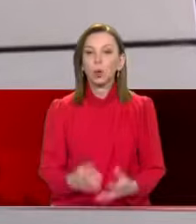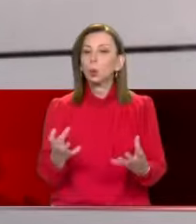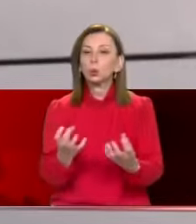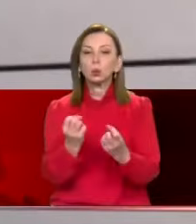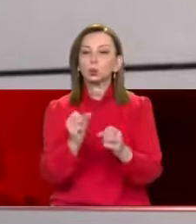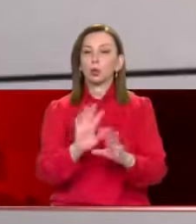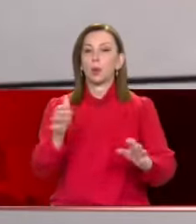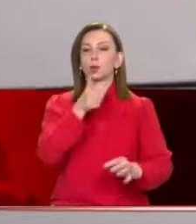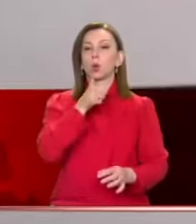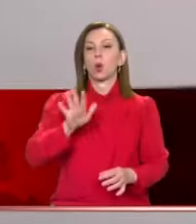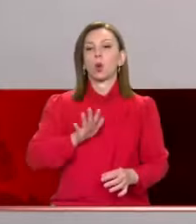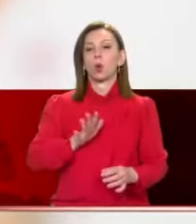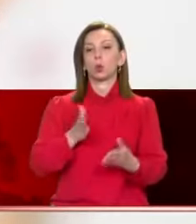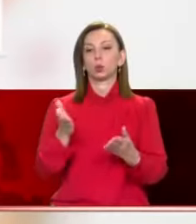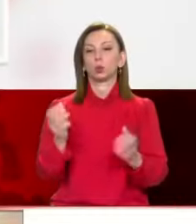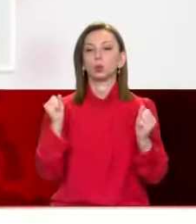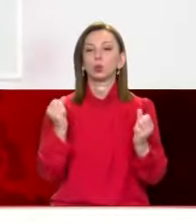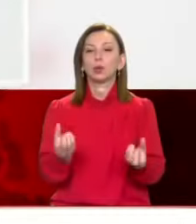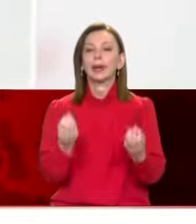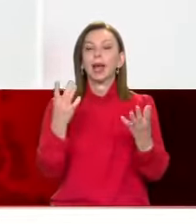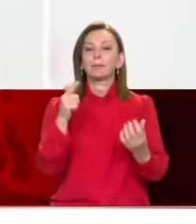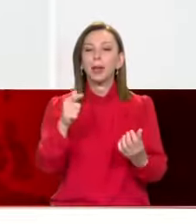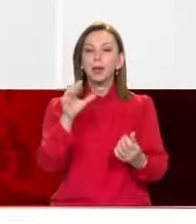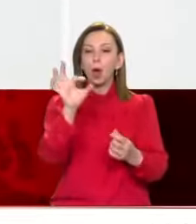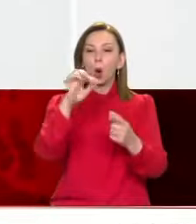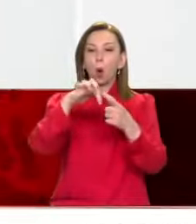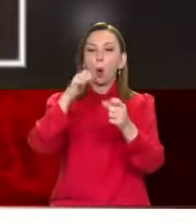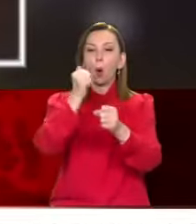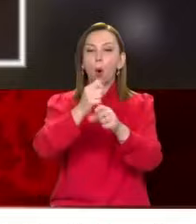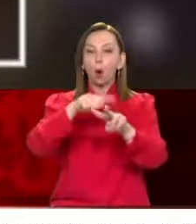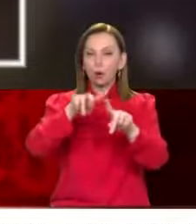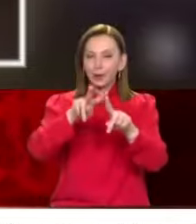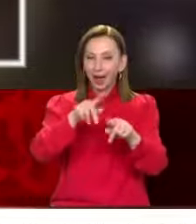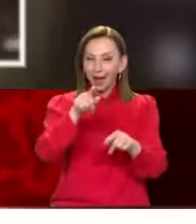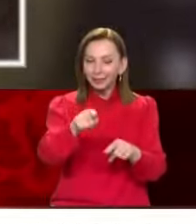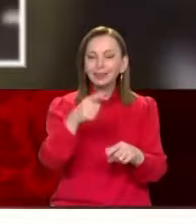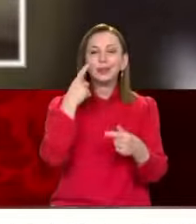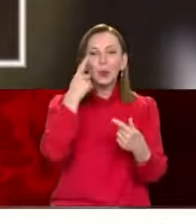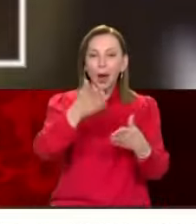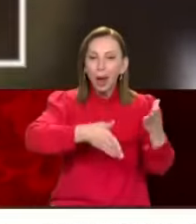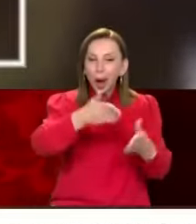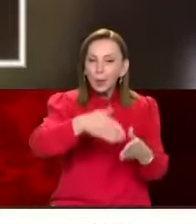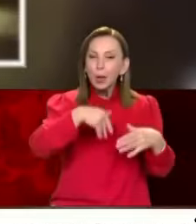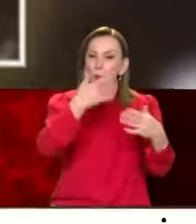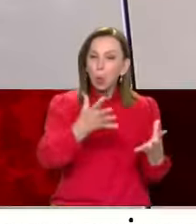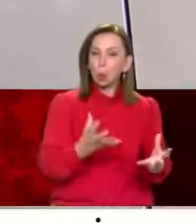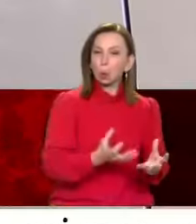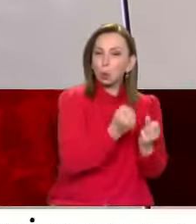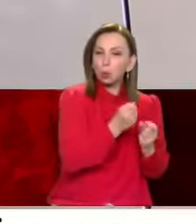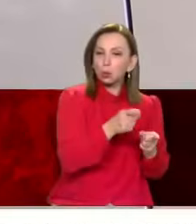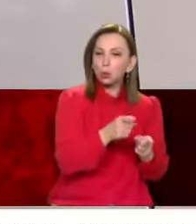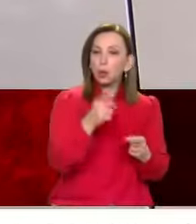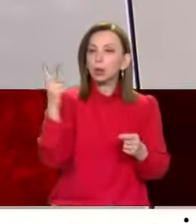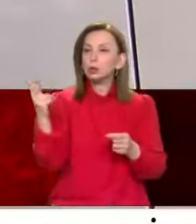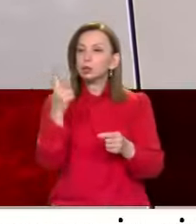Kurtulamadı. Oğlum dayanamadı. Organ bağışıyla hayata tutunmuştu. Aşırı hız yapan alkollü sürücü yüzünden canından oldu.